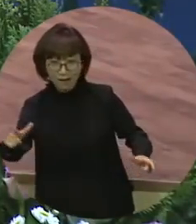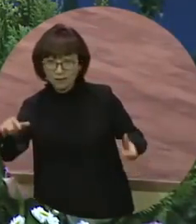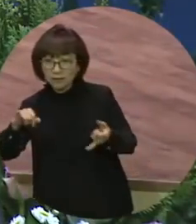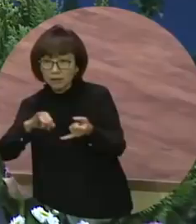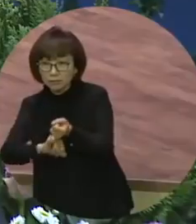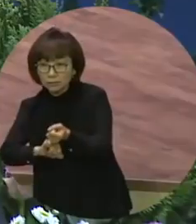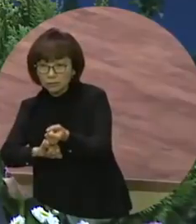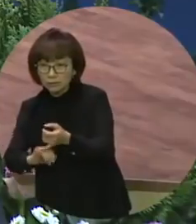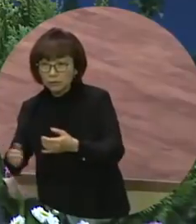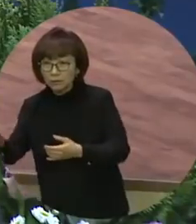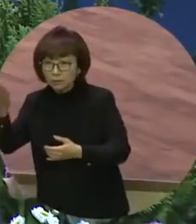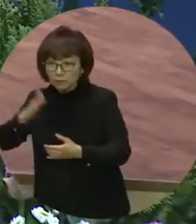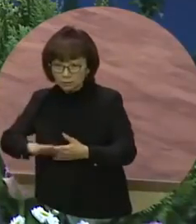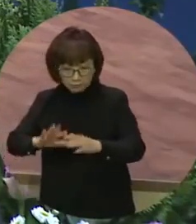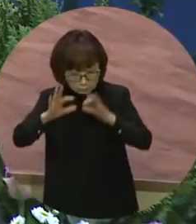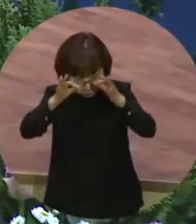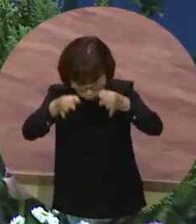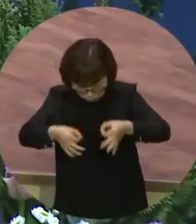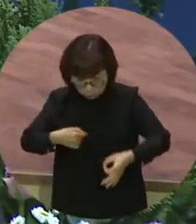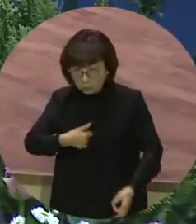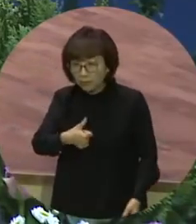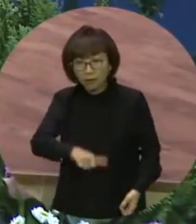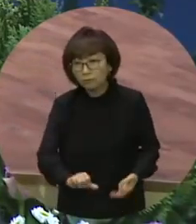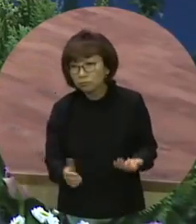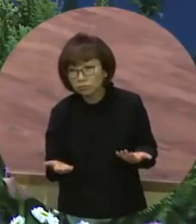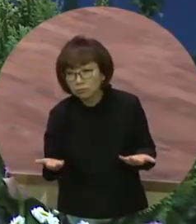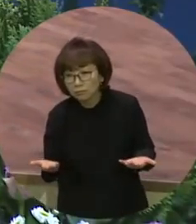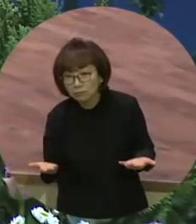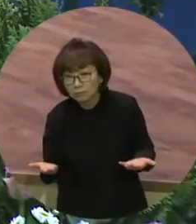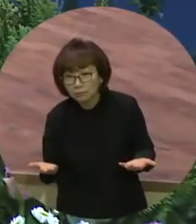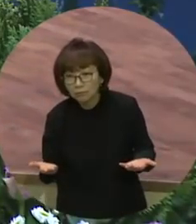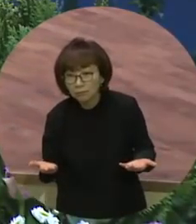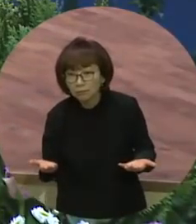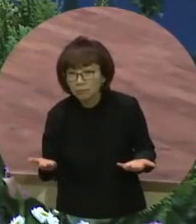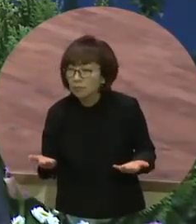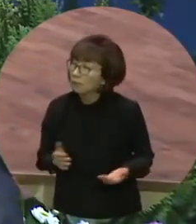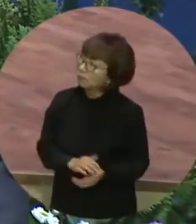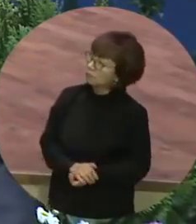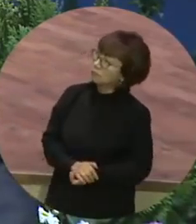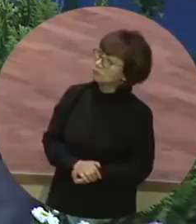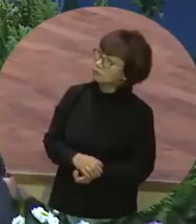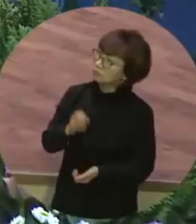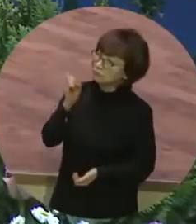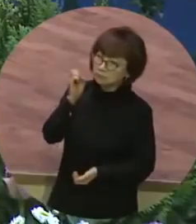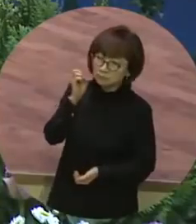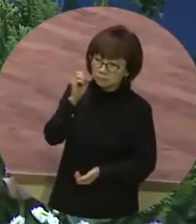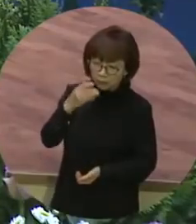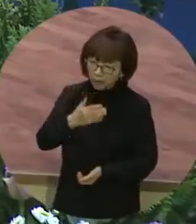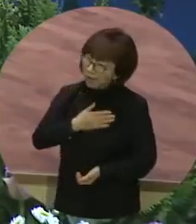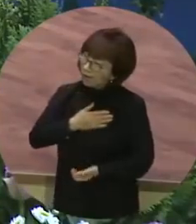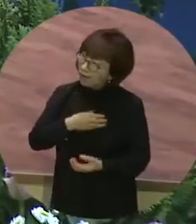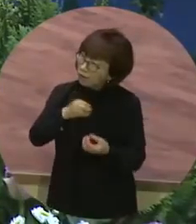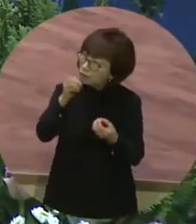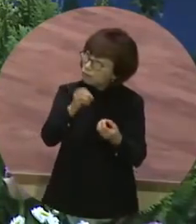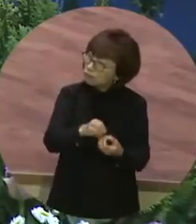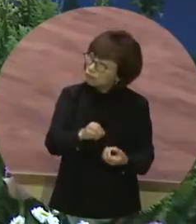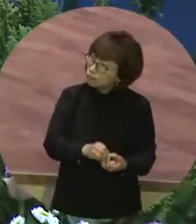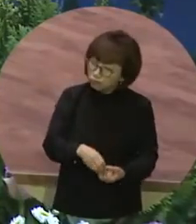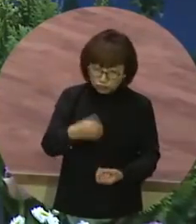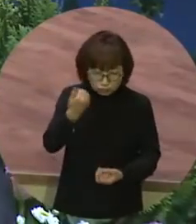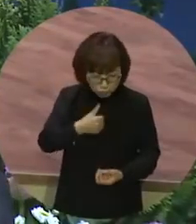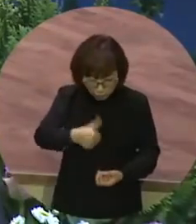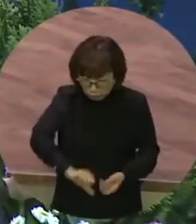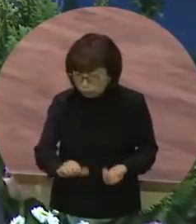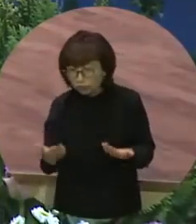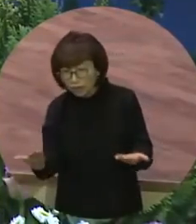가능성이 없어요. 0%야. 전혀 가능성이 없어요. 그래서 자신의 상속자는 자기 집안에서 키운